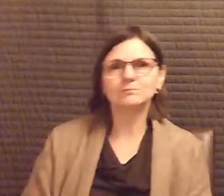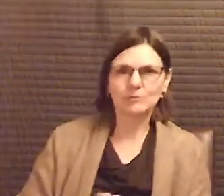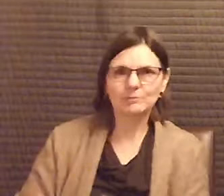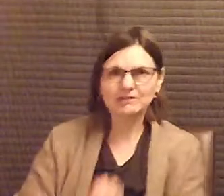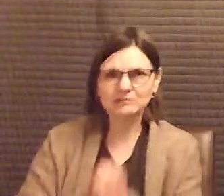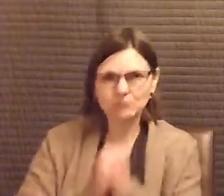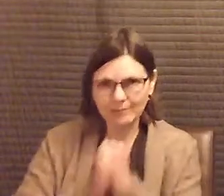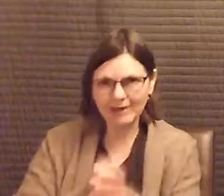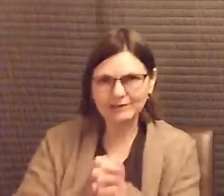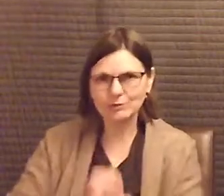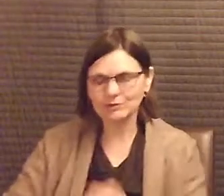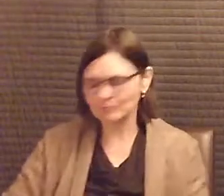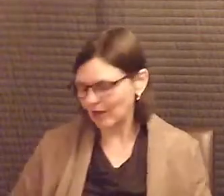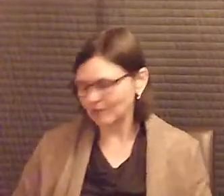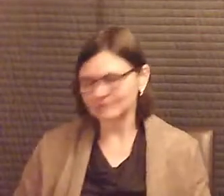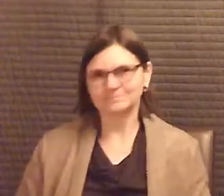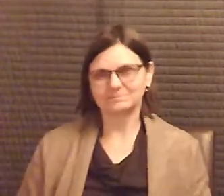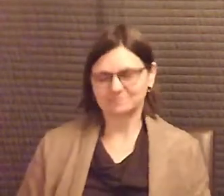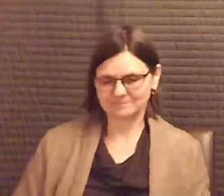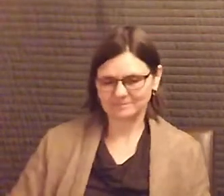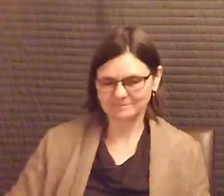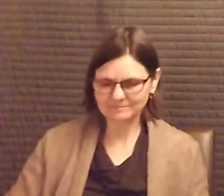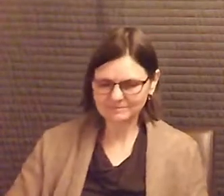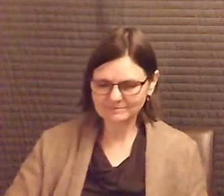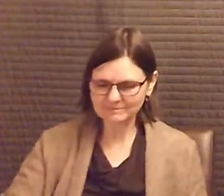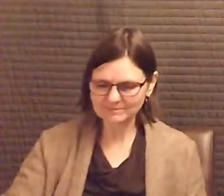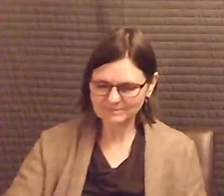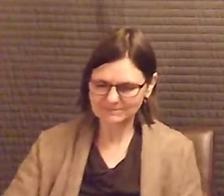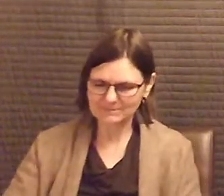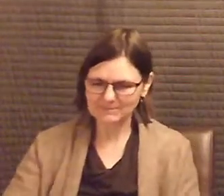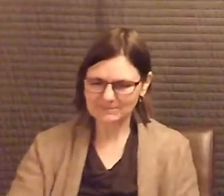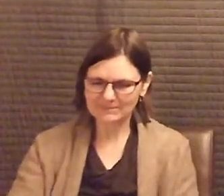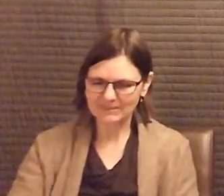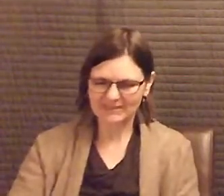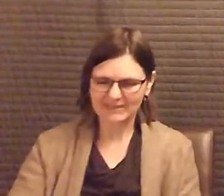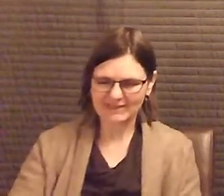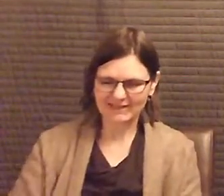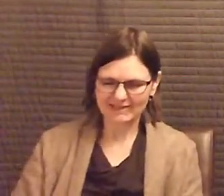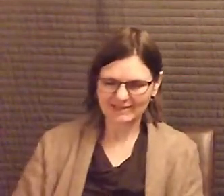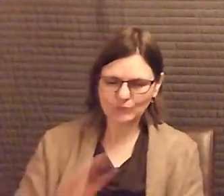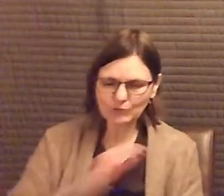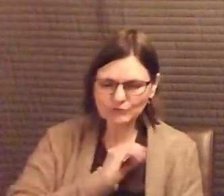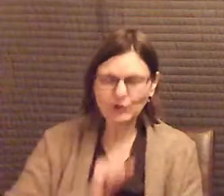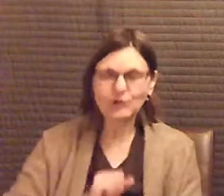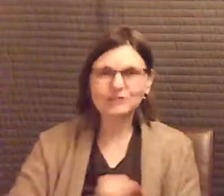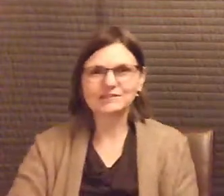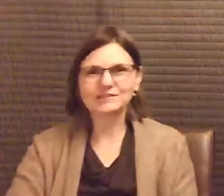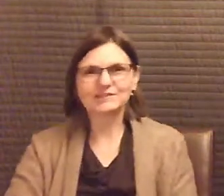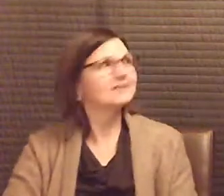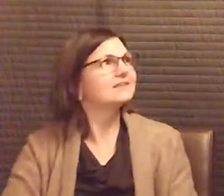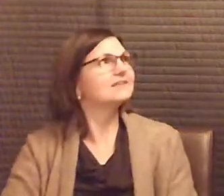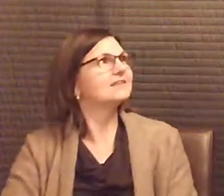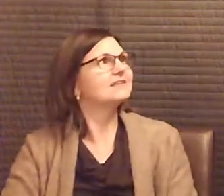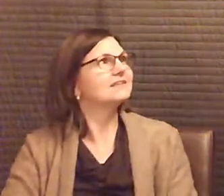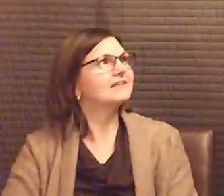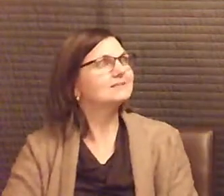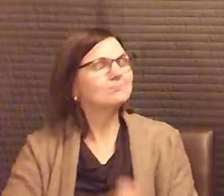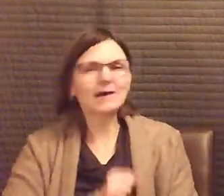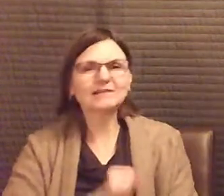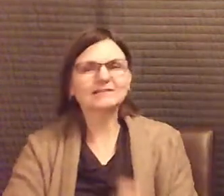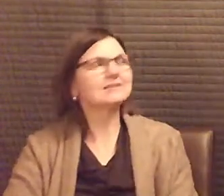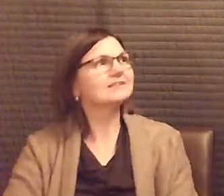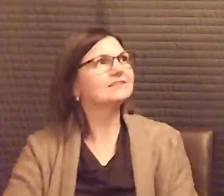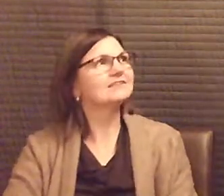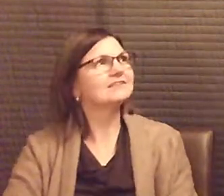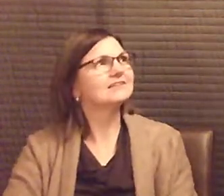de bles uw barden waren guy de woorden die het nooit van gat is mijn falafel is